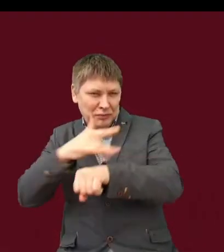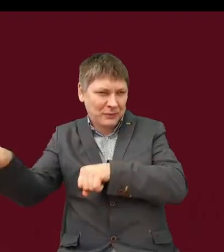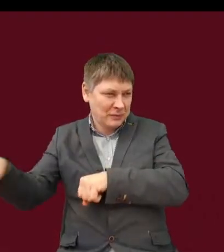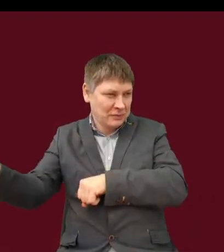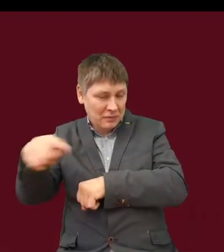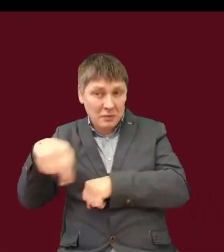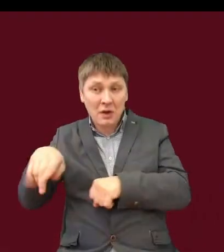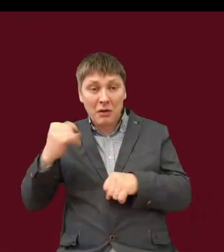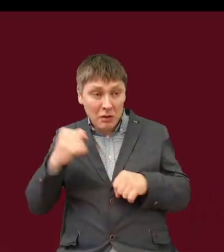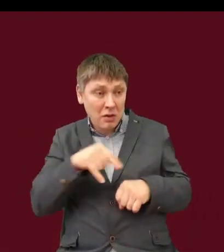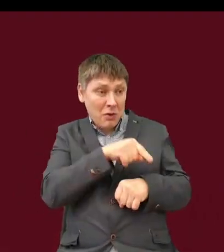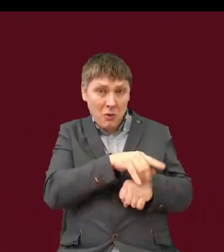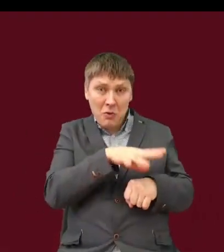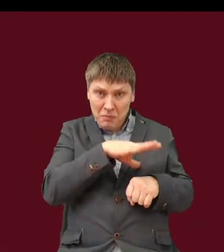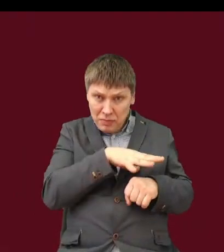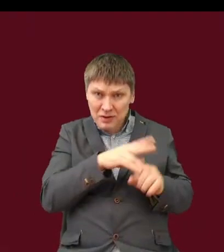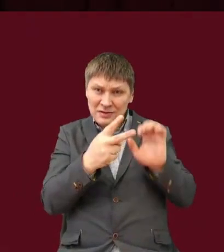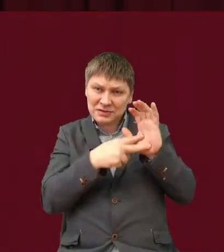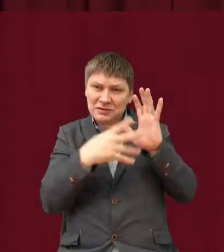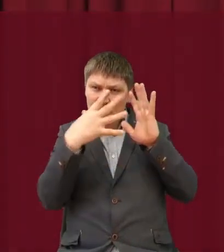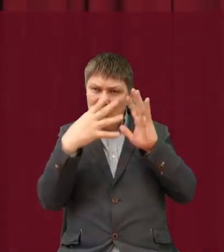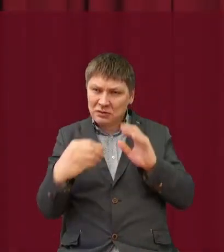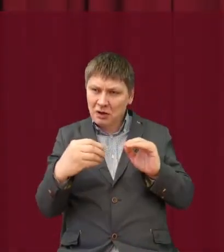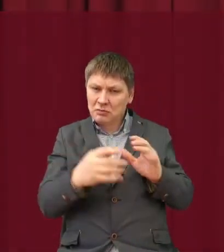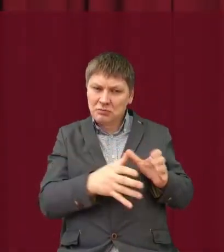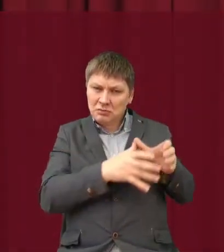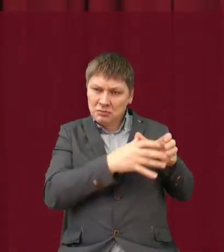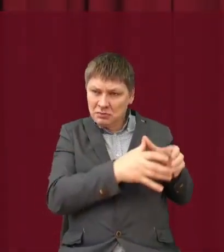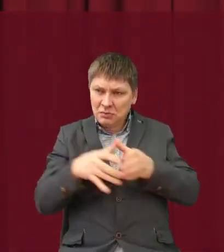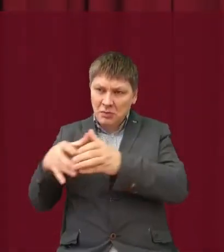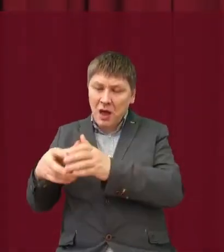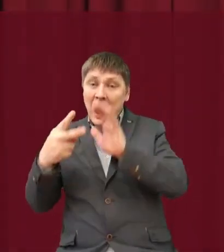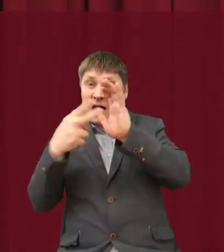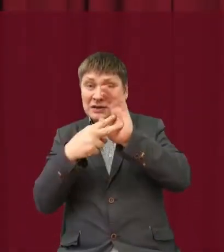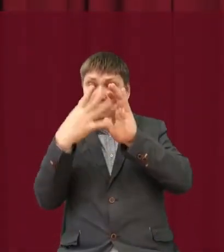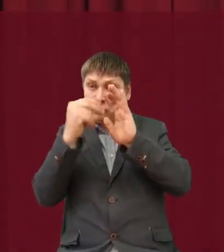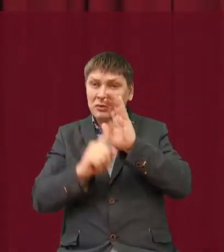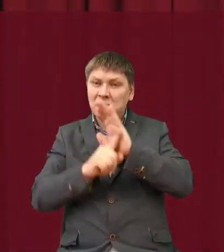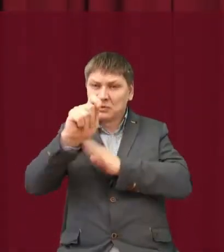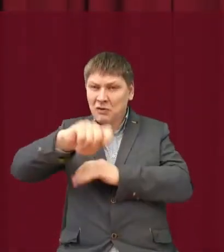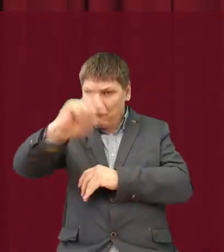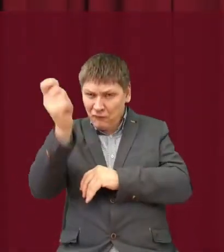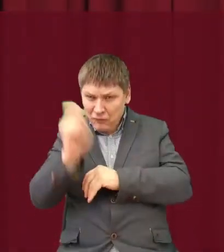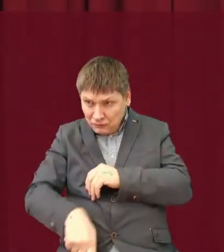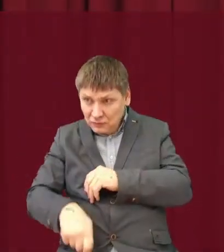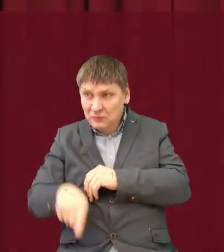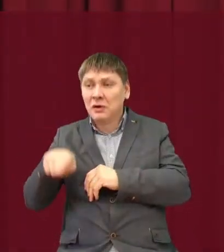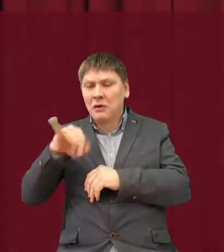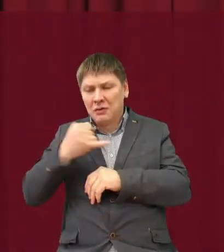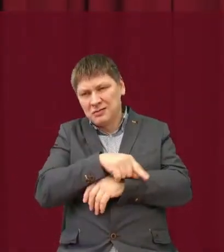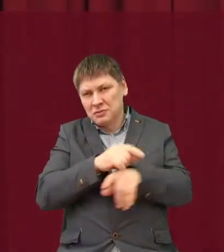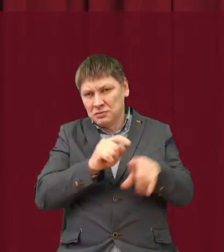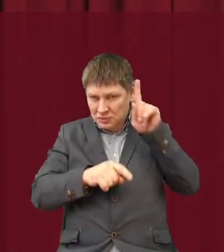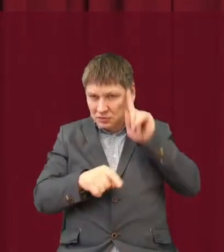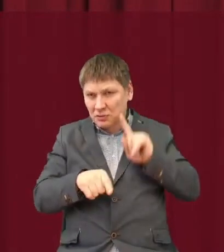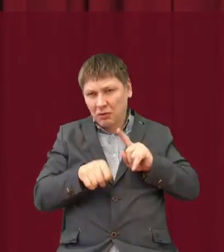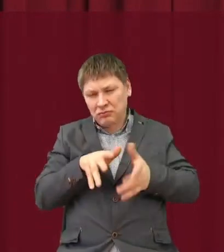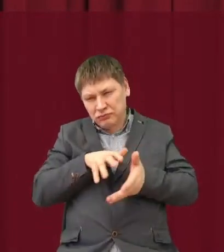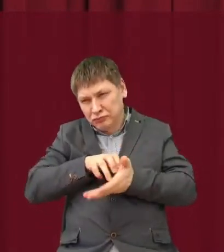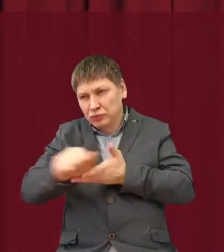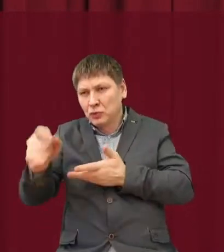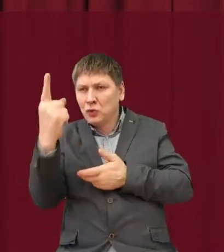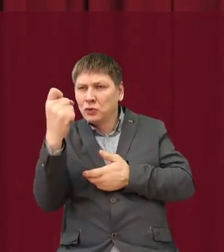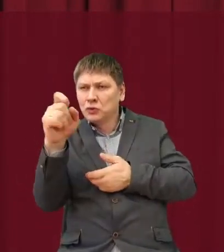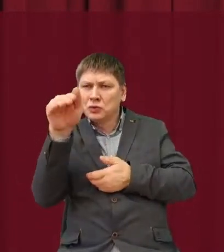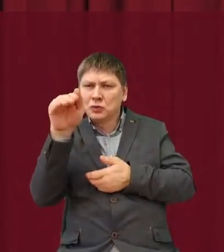стояли станом одни против других 7 дней Седьмой день началась битва и сыны израилевы поразились 100